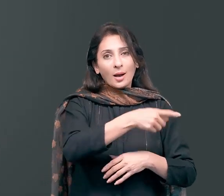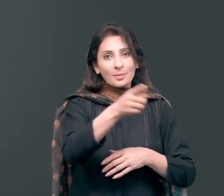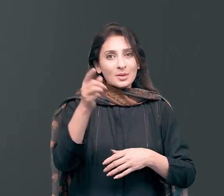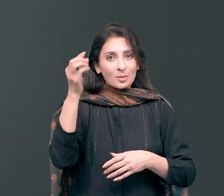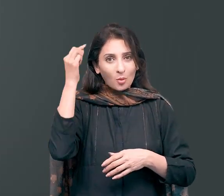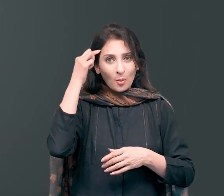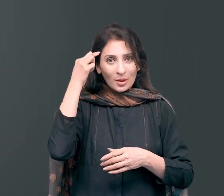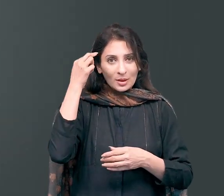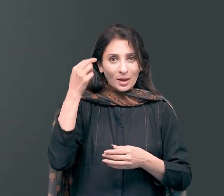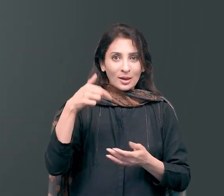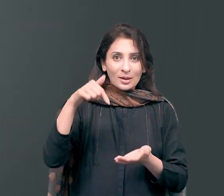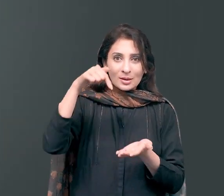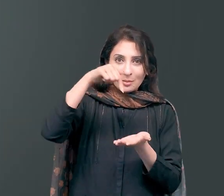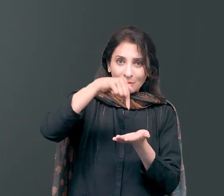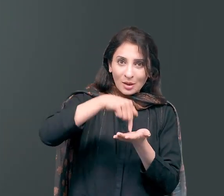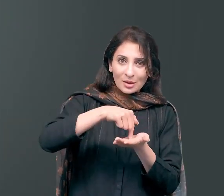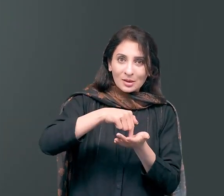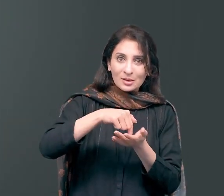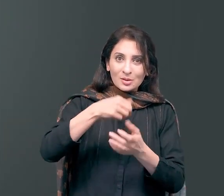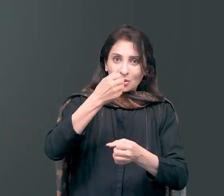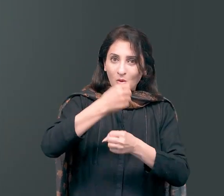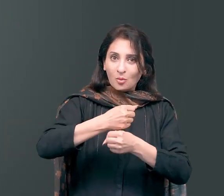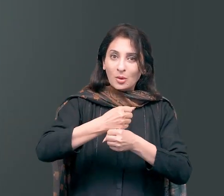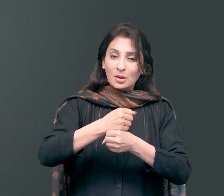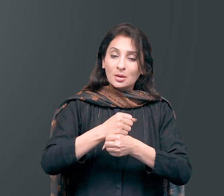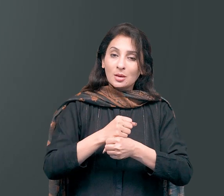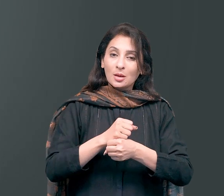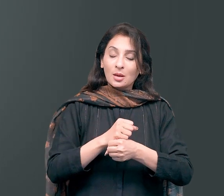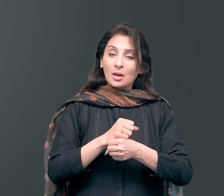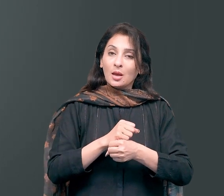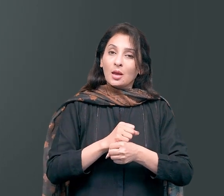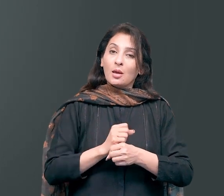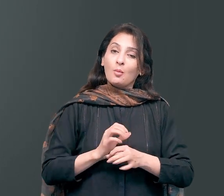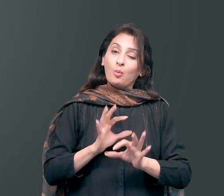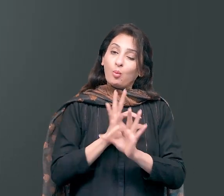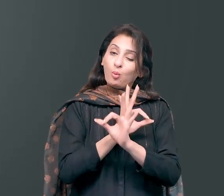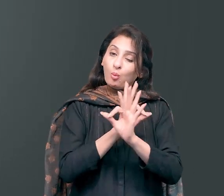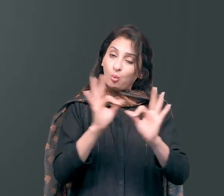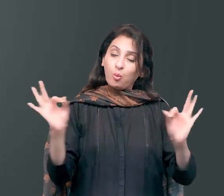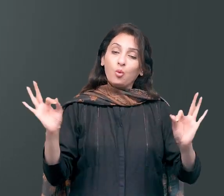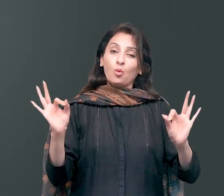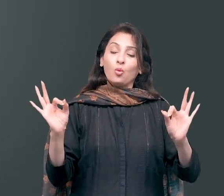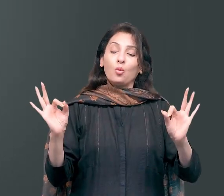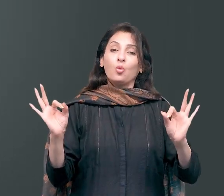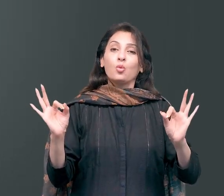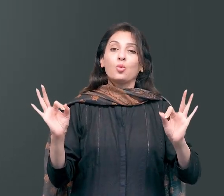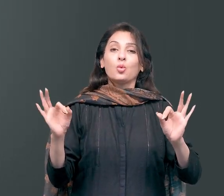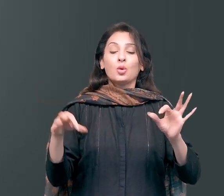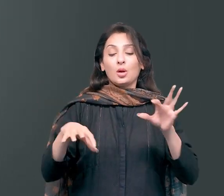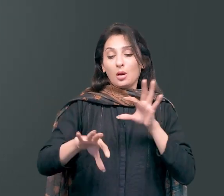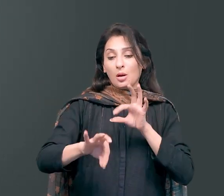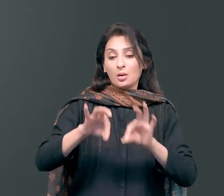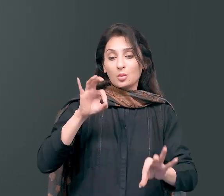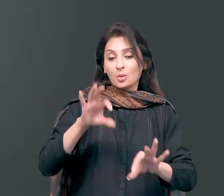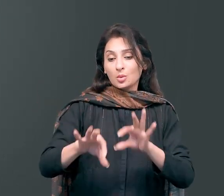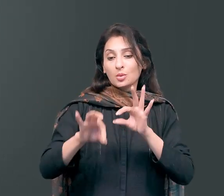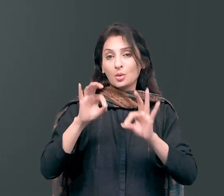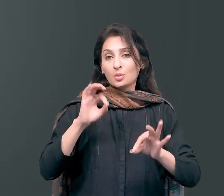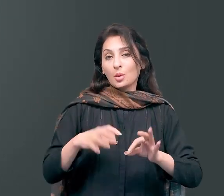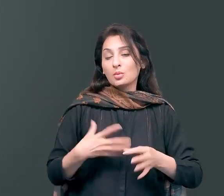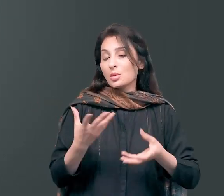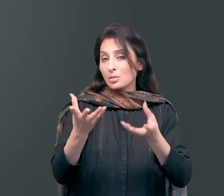ہیں کہ مرکزی حکومت میں مسلم لیگ نے 100% نشستیں جیتی، یعنی